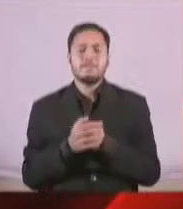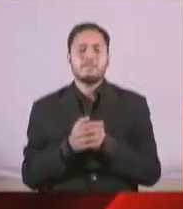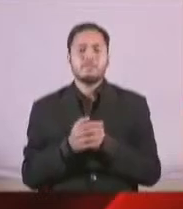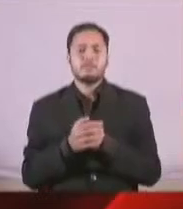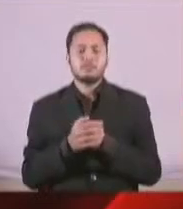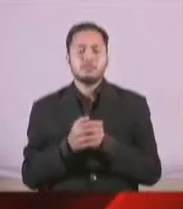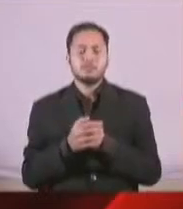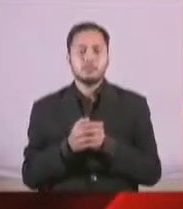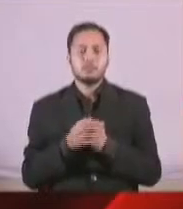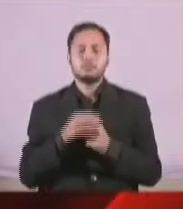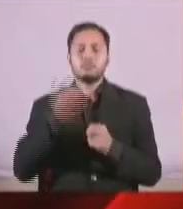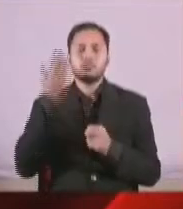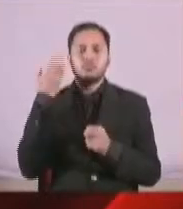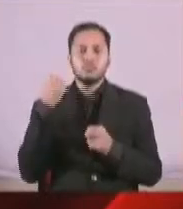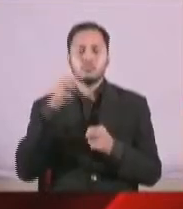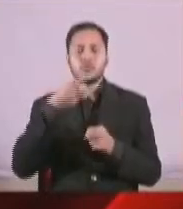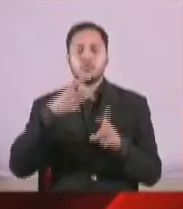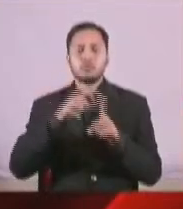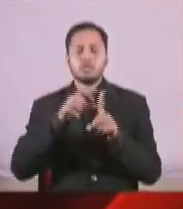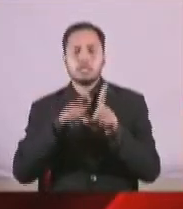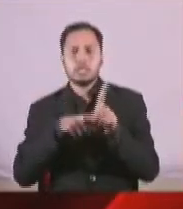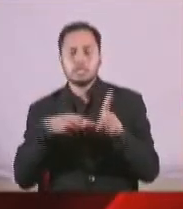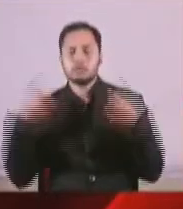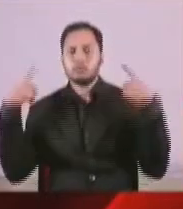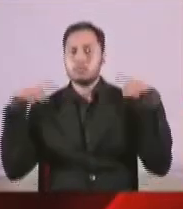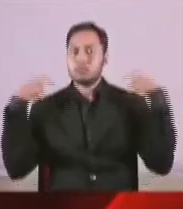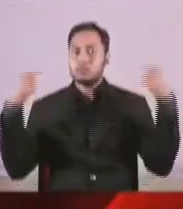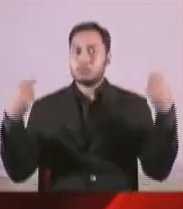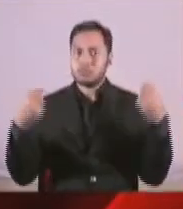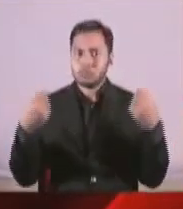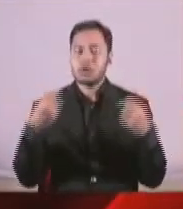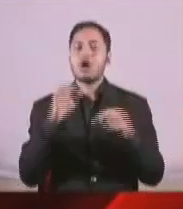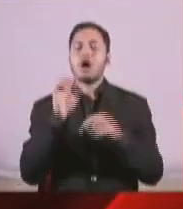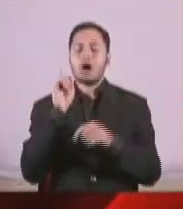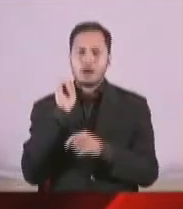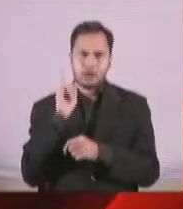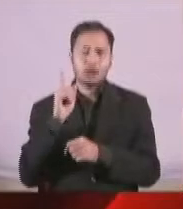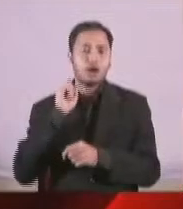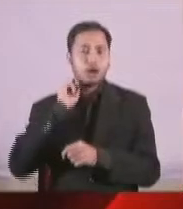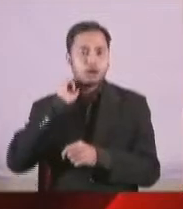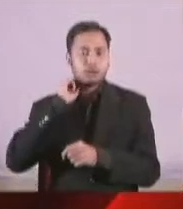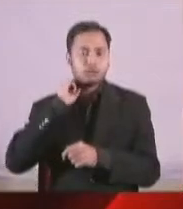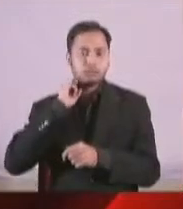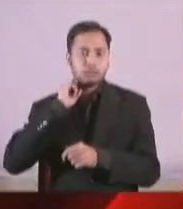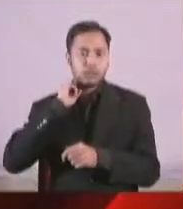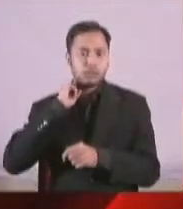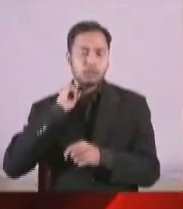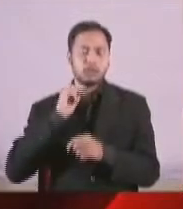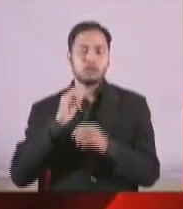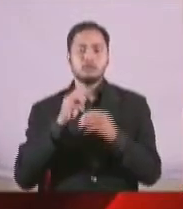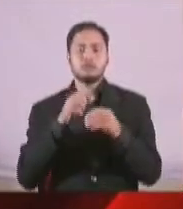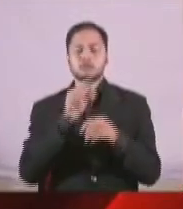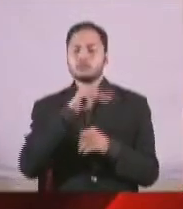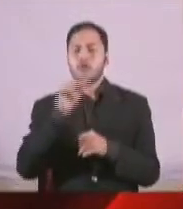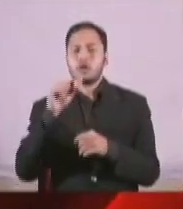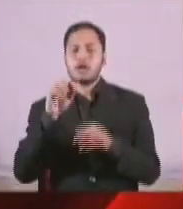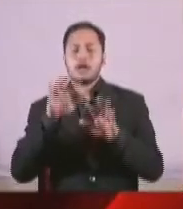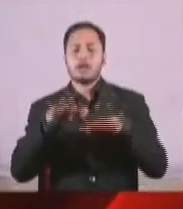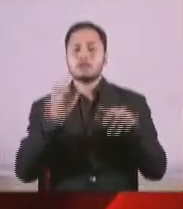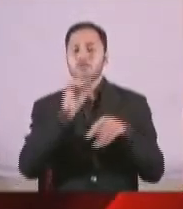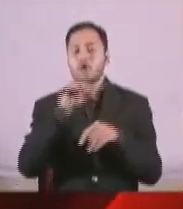kita yang tak ada listriknya. Gimana mau belajar mengajar kalau tak ada listriknya? Gimana mau menyampaikan